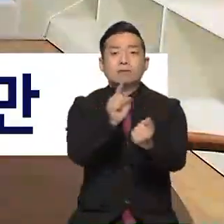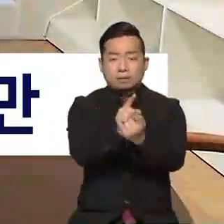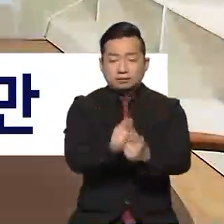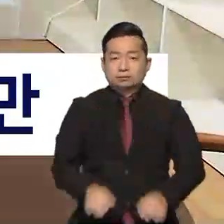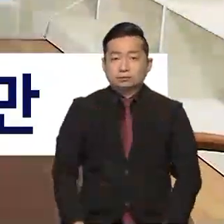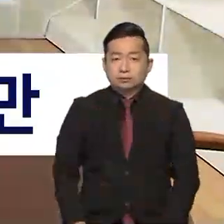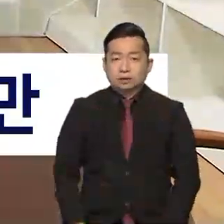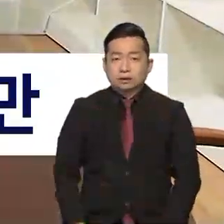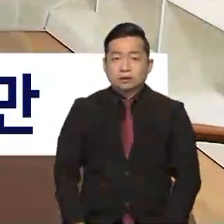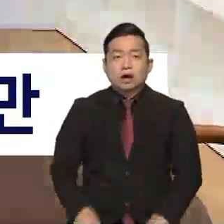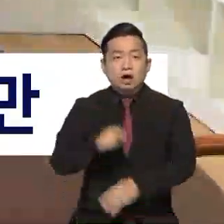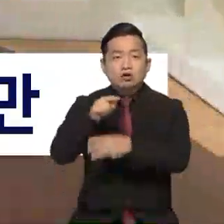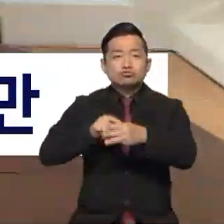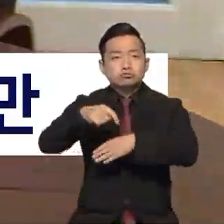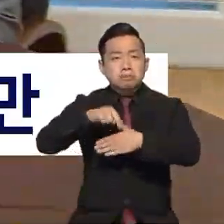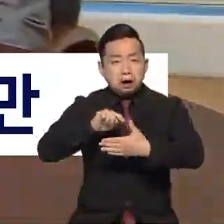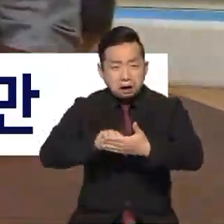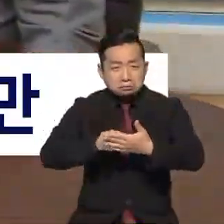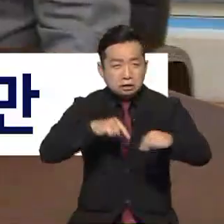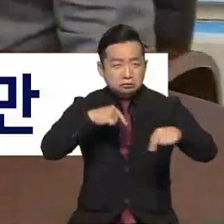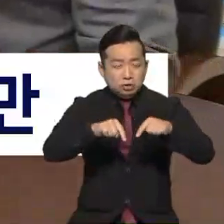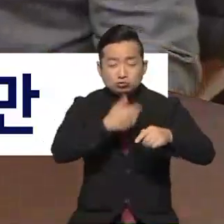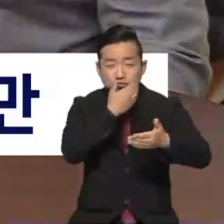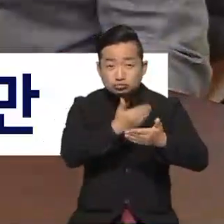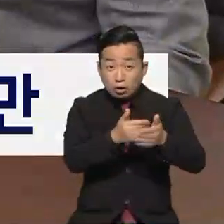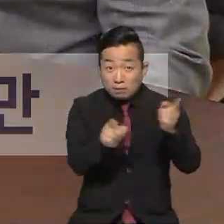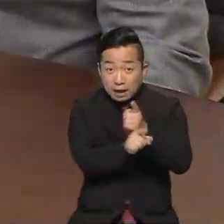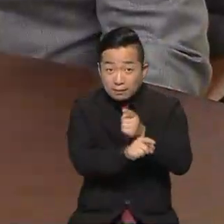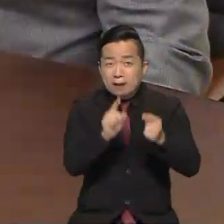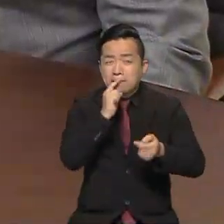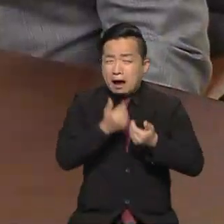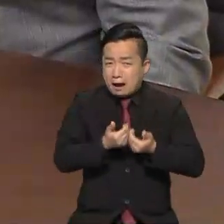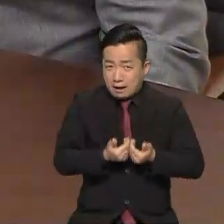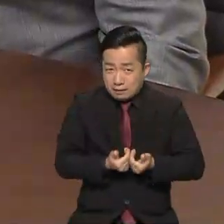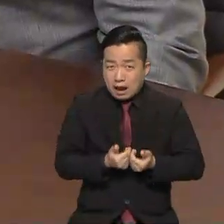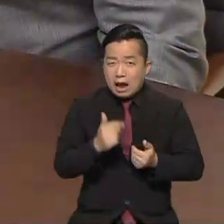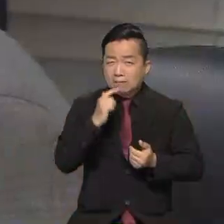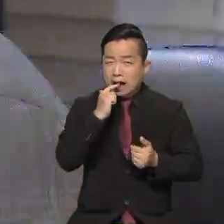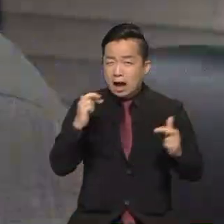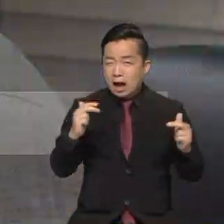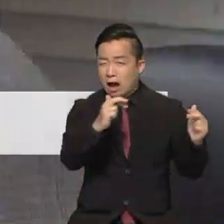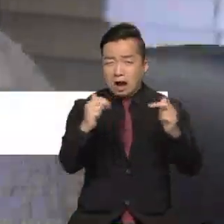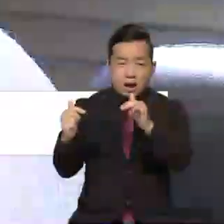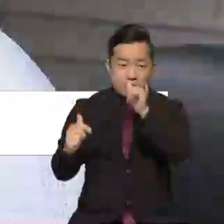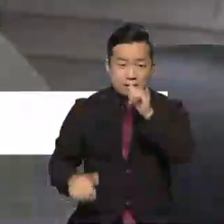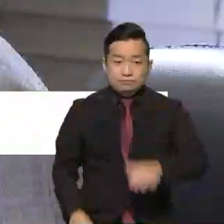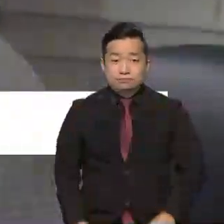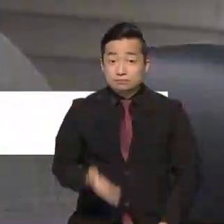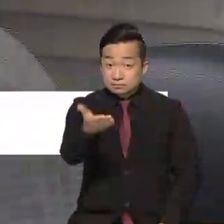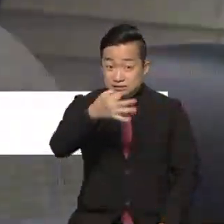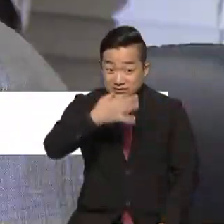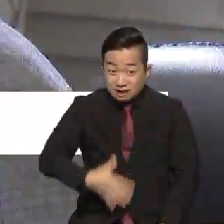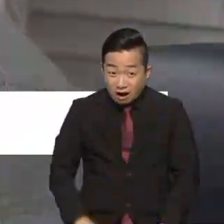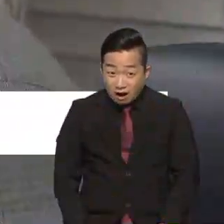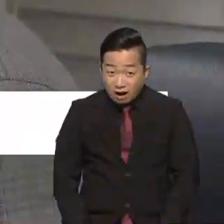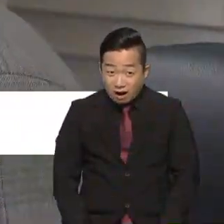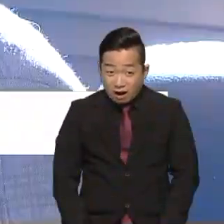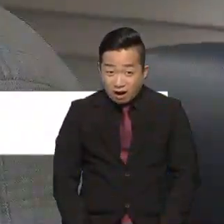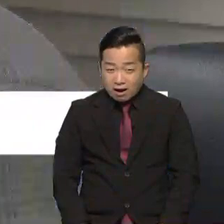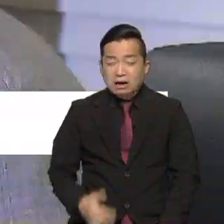논란을 둘러싸고 불편해진 관계를 반영하듯 말 속에 뼈가 있었습니다. 힘드시죠? 뭐?